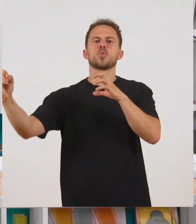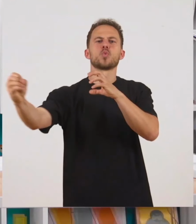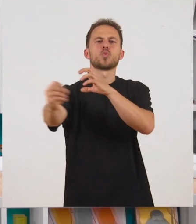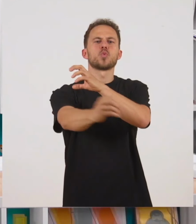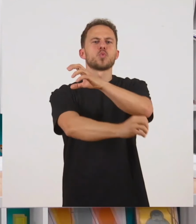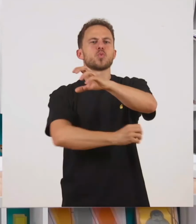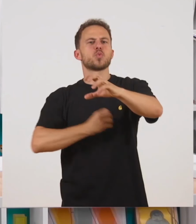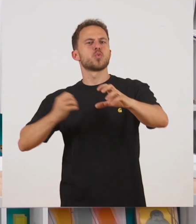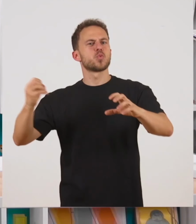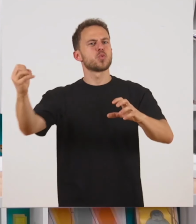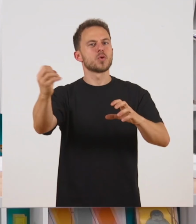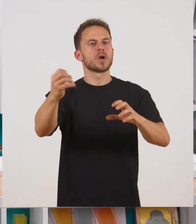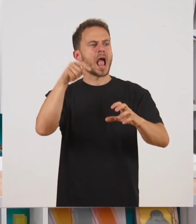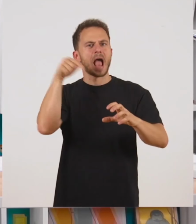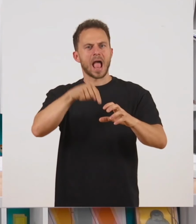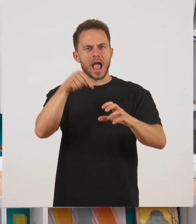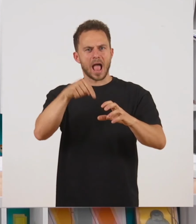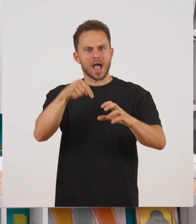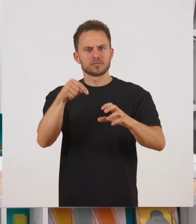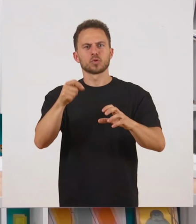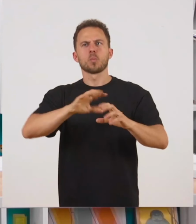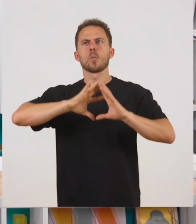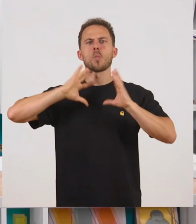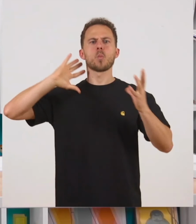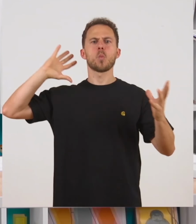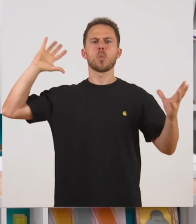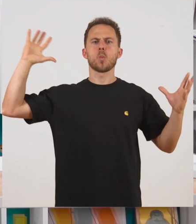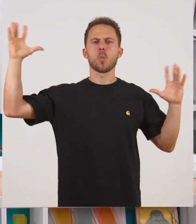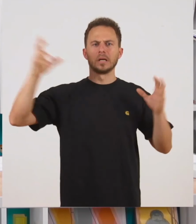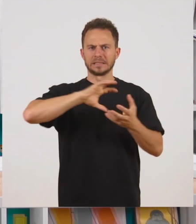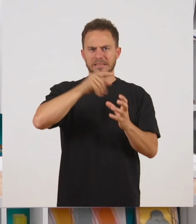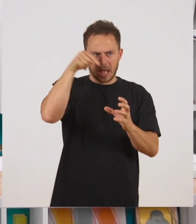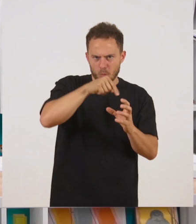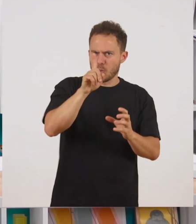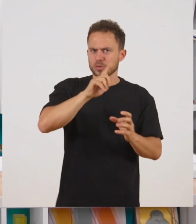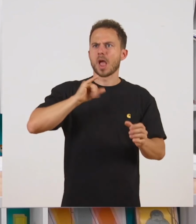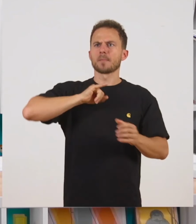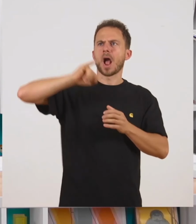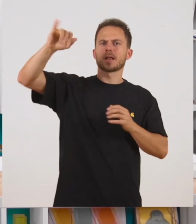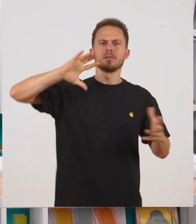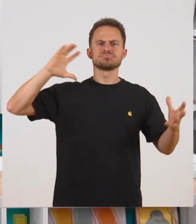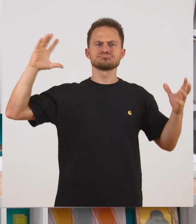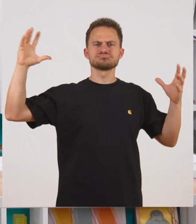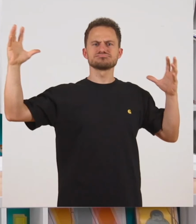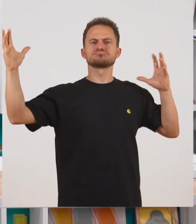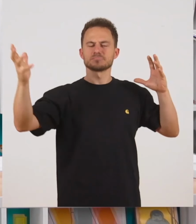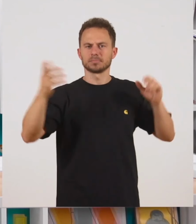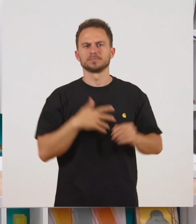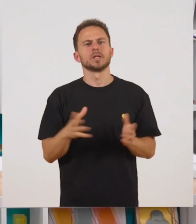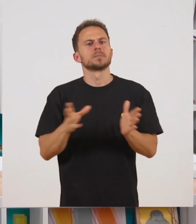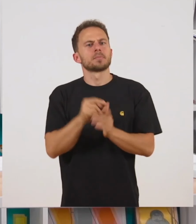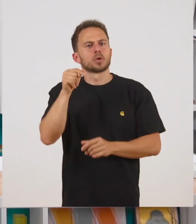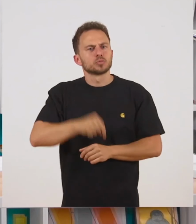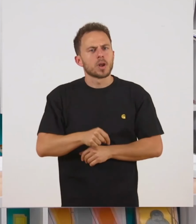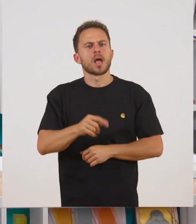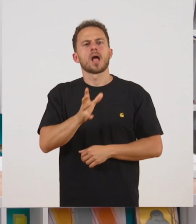σύστημα που βρίσκεται έξω από εδώ, έξω από τη γη μας. Ωραία! Αν εμείς οι άνθρωποι που μιλάμε τώρα, που με